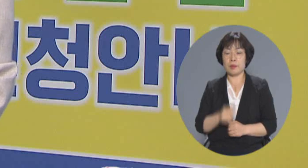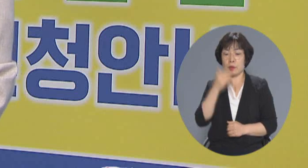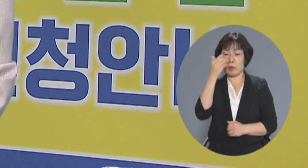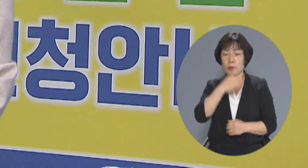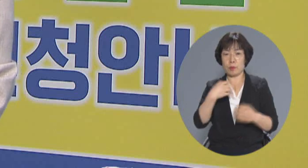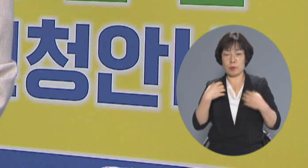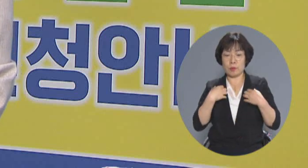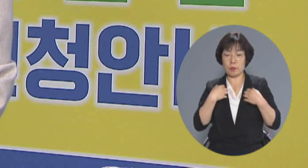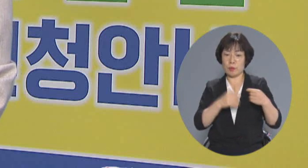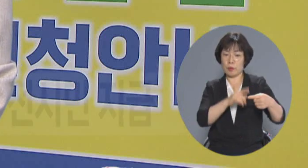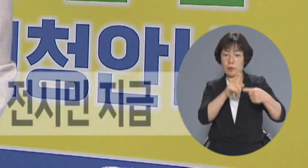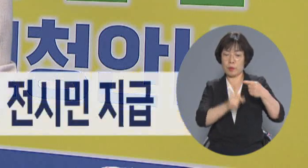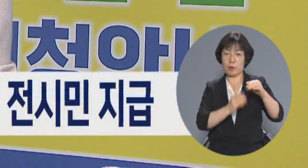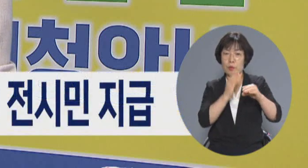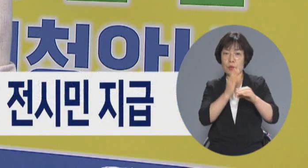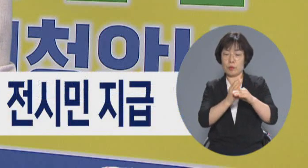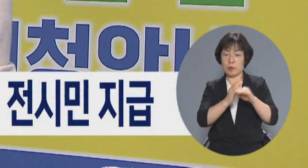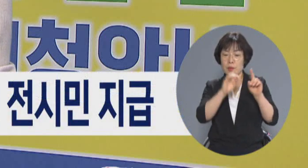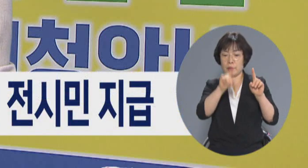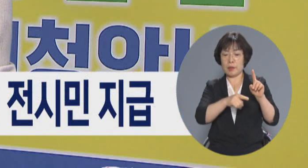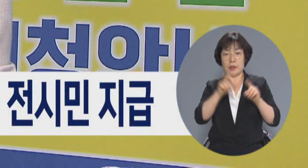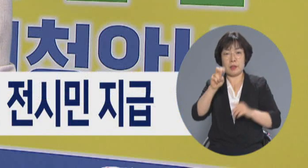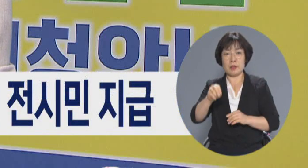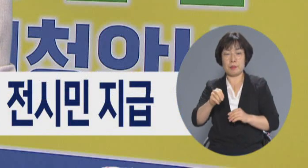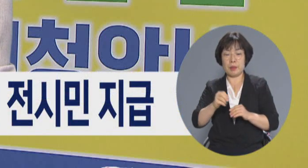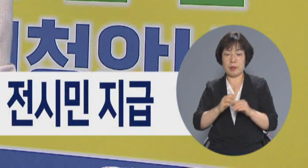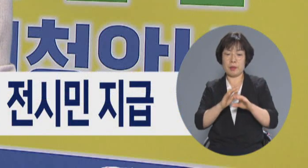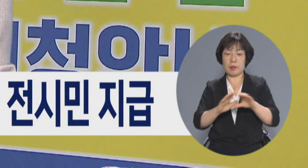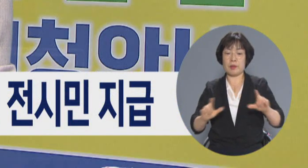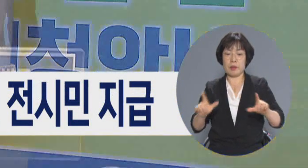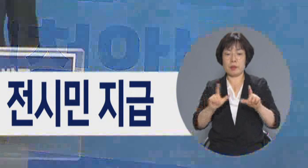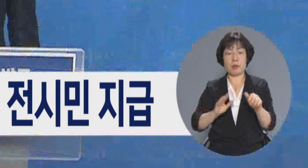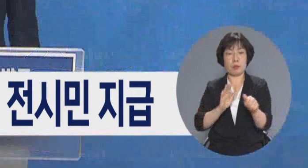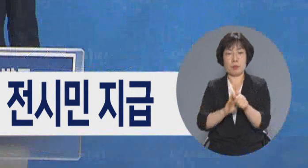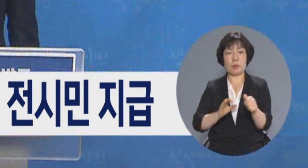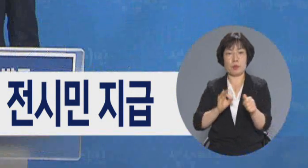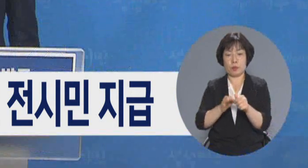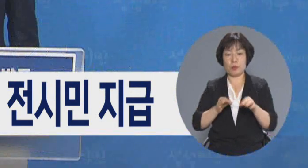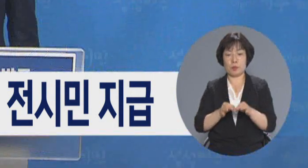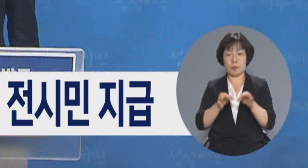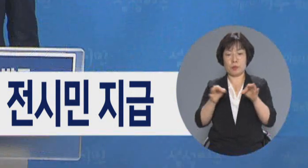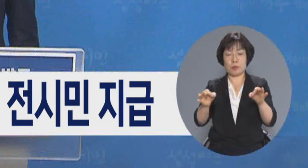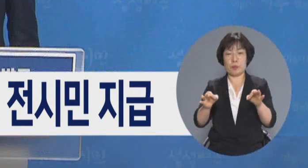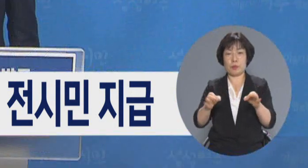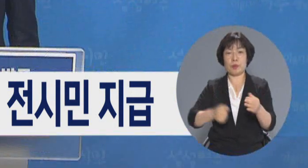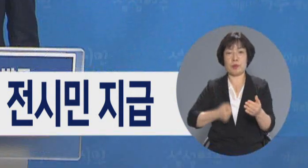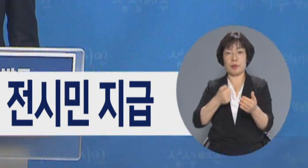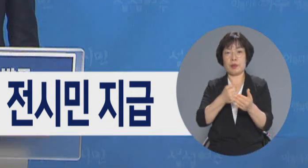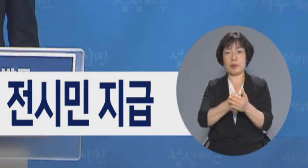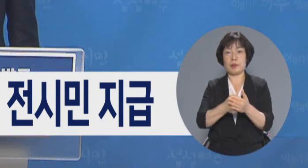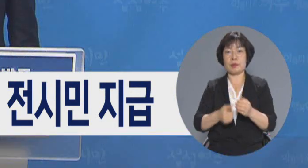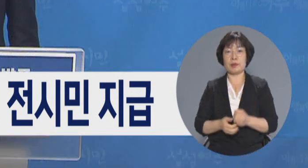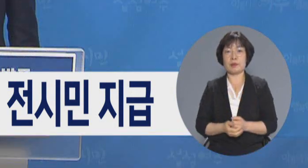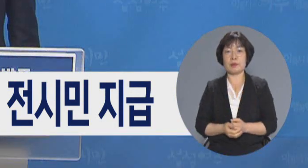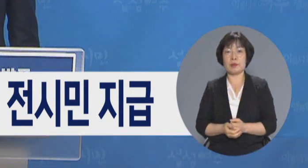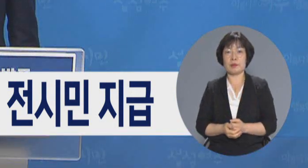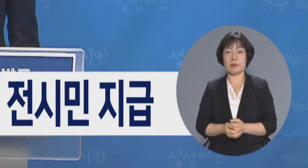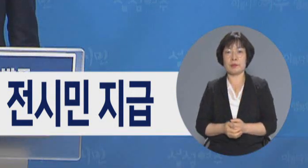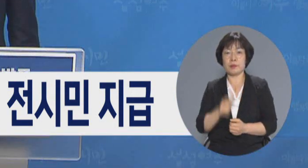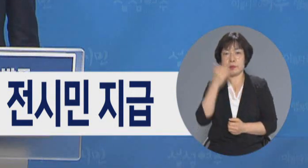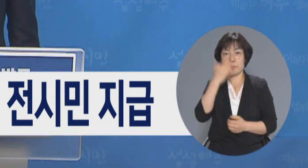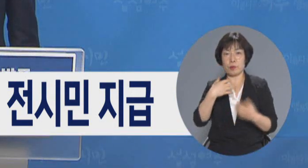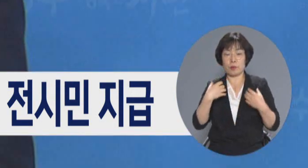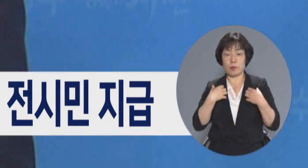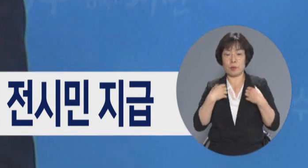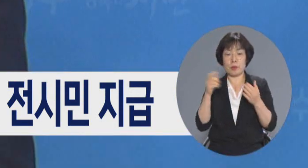여수시가 다음 달 중순 1인당 20만 원의 일상회복 지원금을 전 시민에게 지급하기로 했습니다. 여수시는